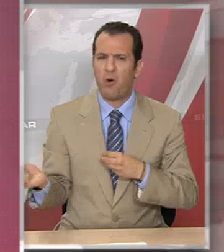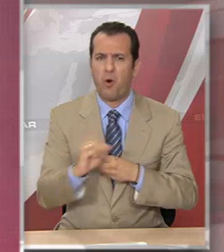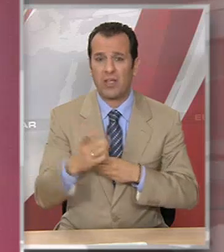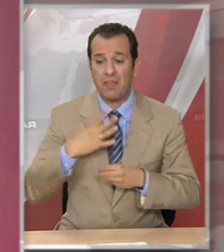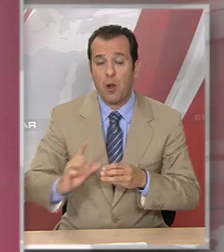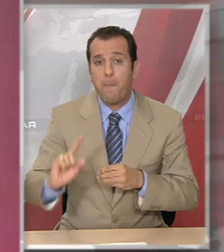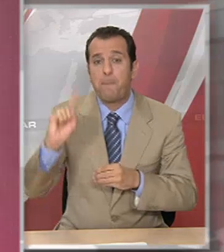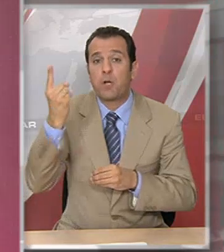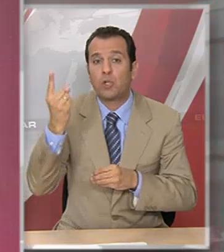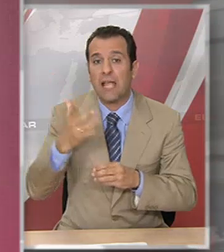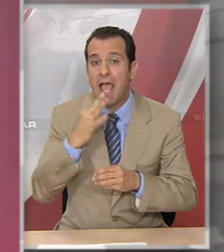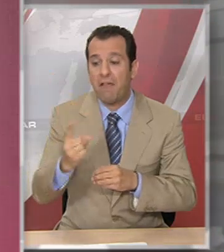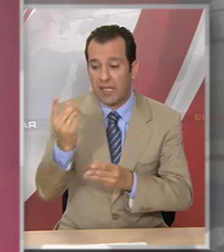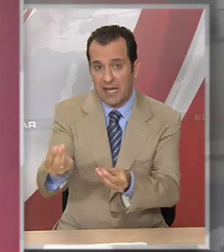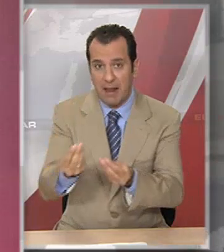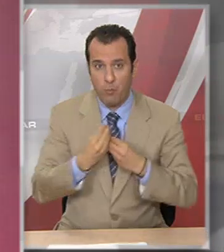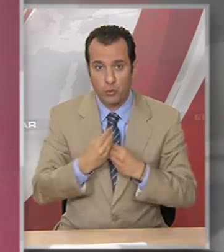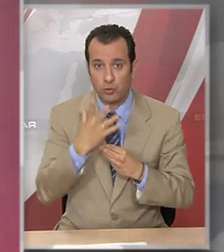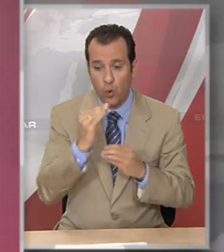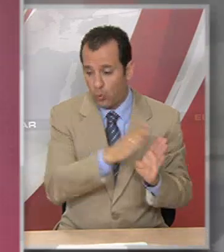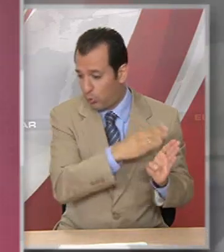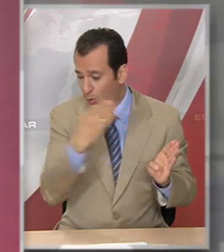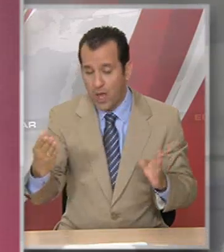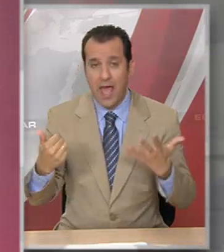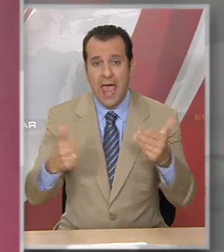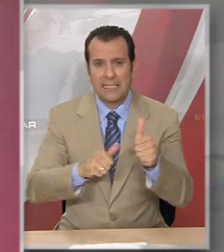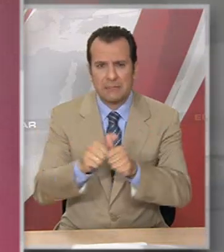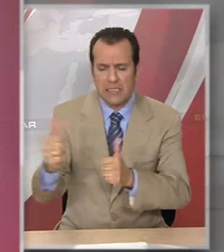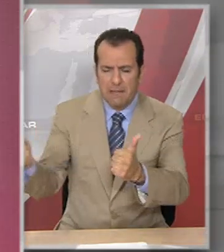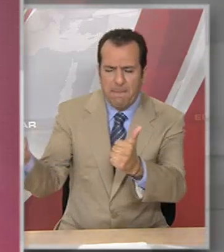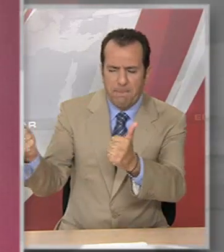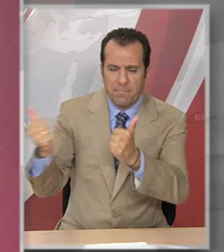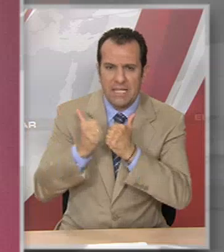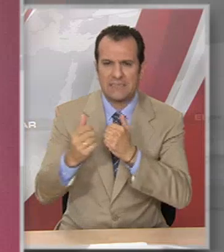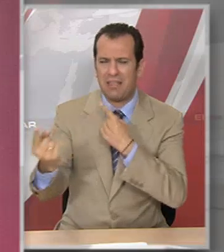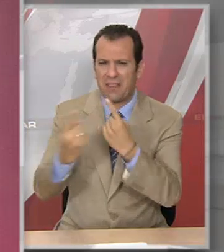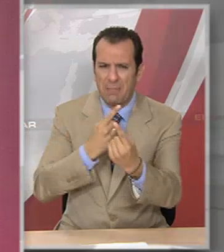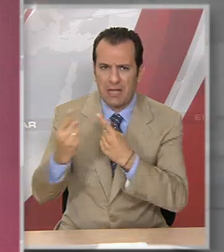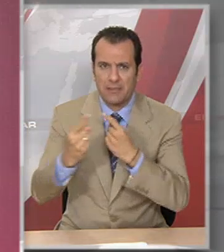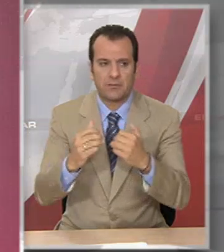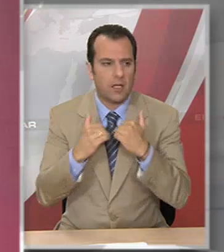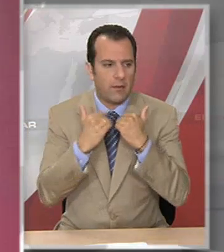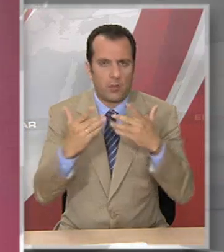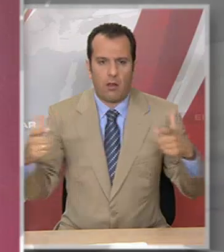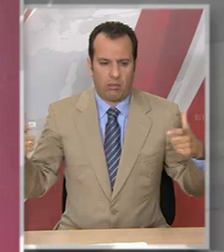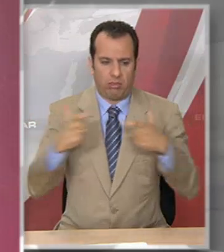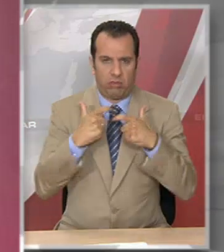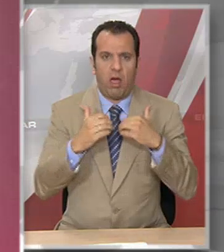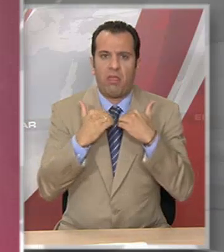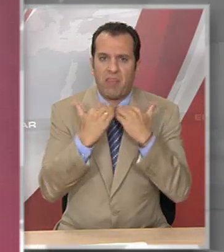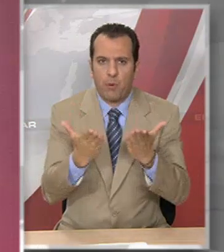τόπο, διότι τους 6 αυτούς μήνες μέσα στη μέγενη της διαπραγμάτευσης, εγκλωβισμένη από λογή